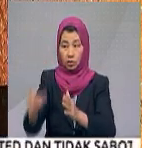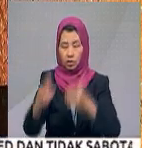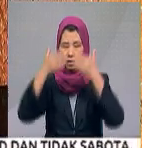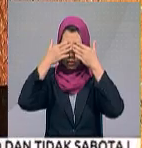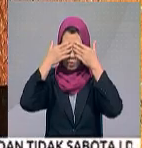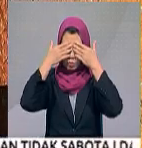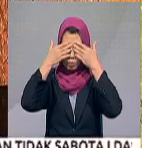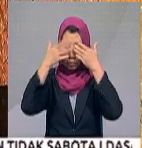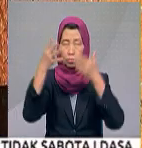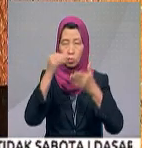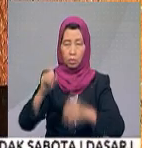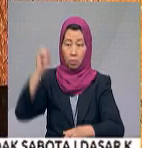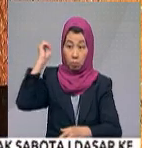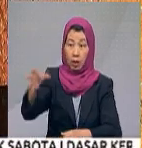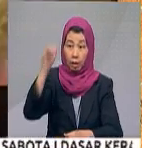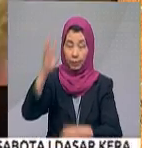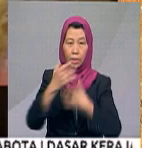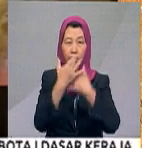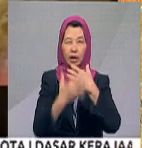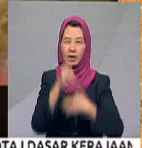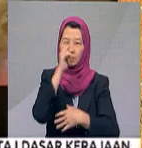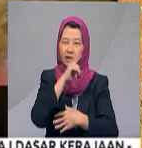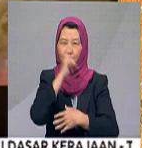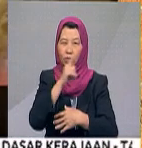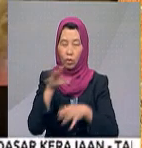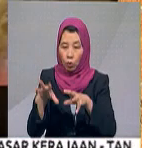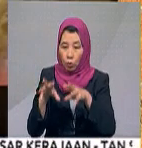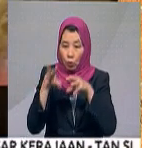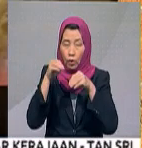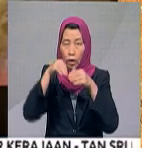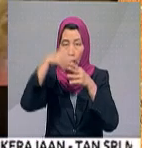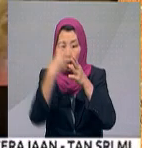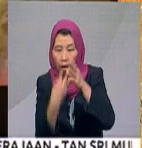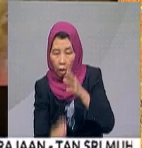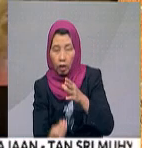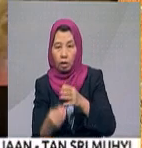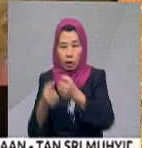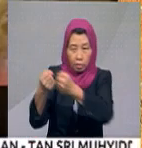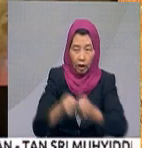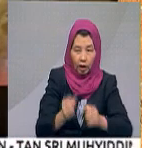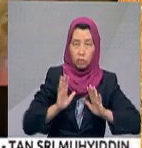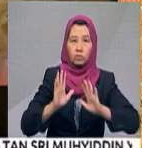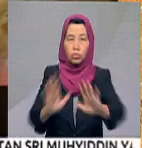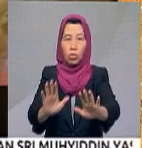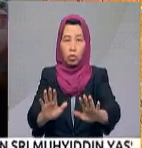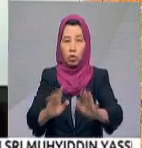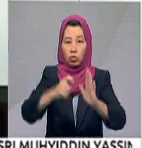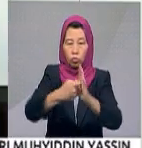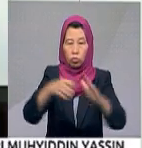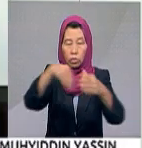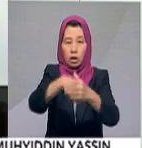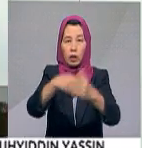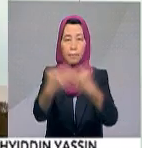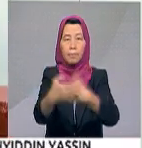ditutup mata, dibaling dengan darah palsu, disedut ke dalam tanah, ditarik dan ditolak serta dikunci dalam peti.